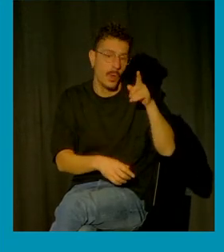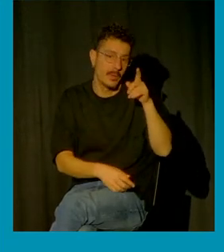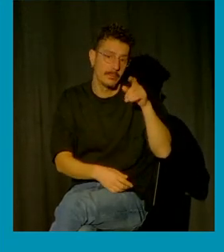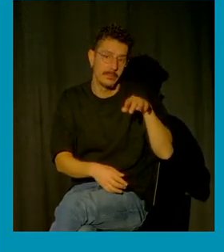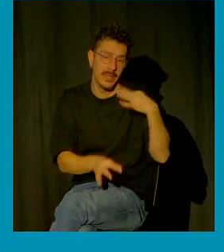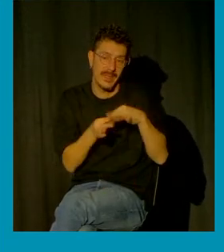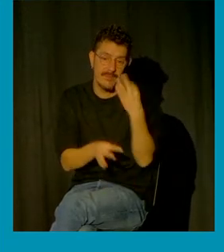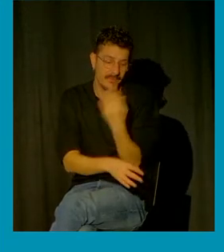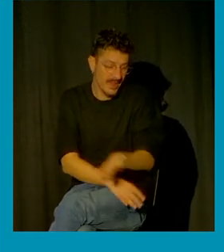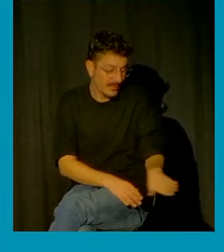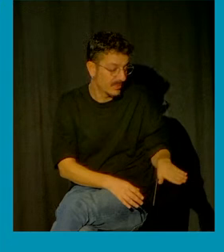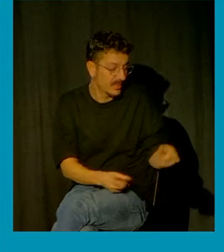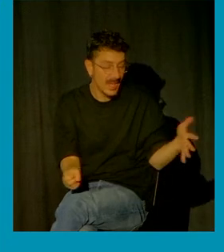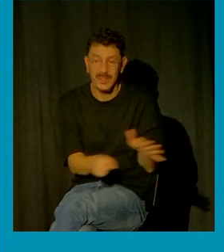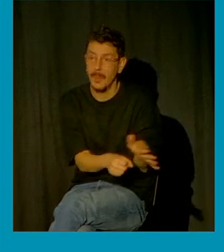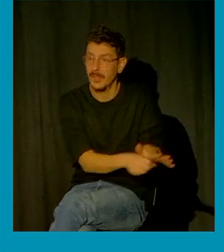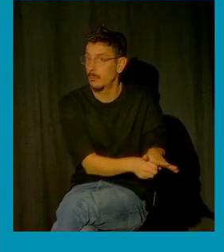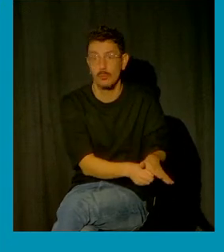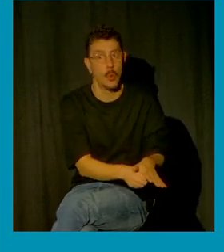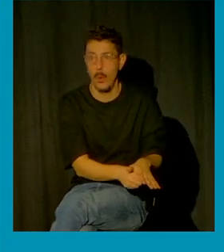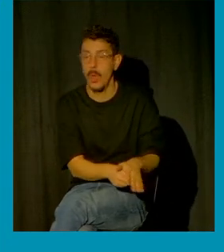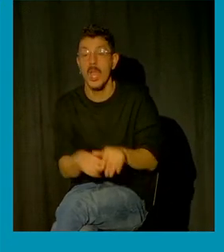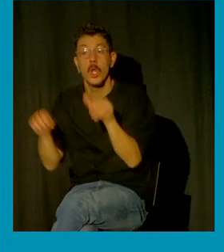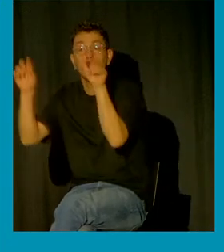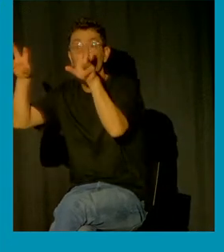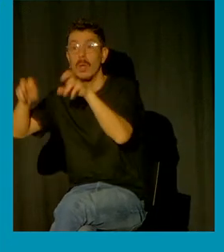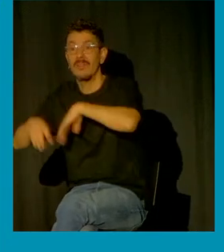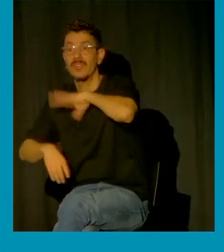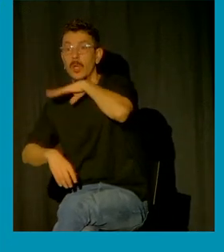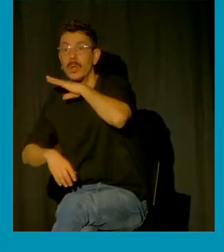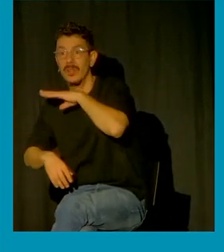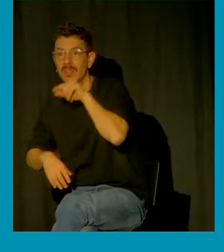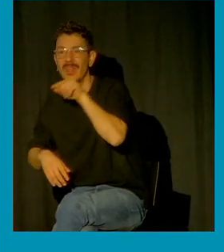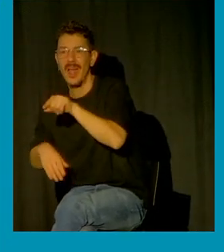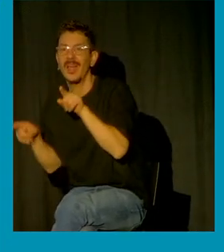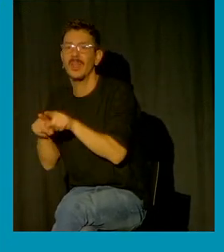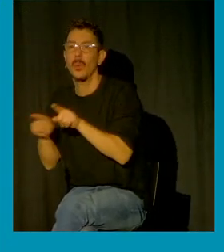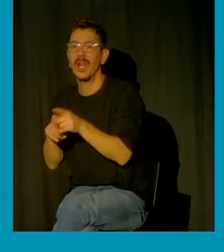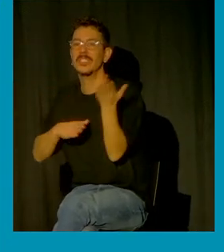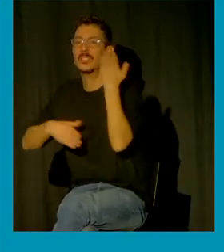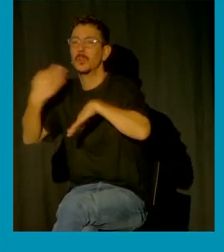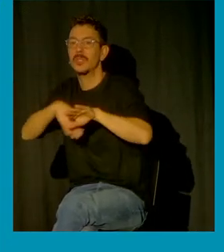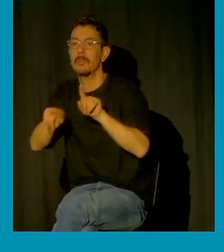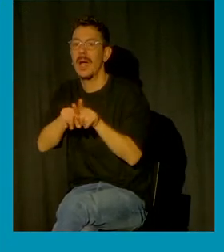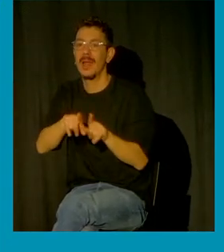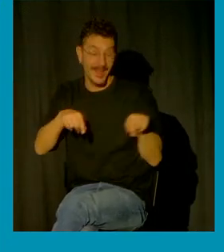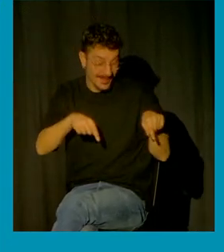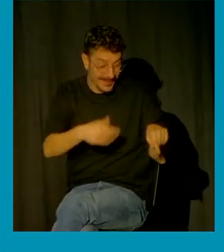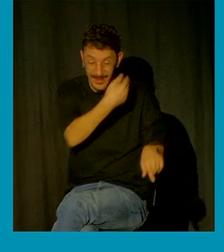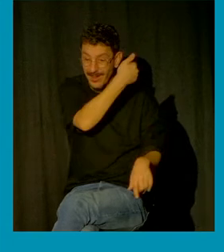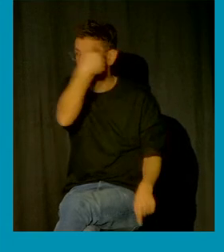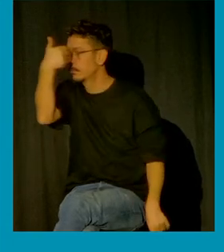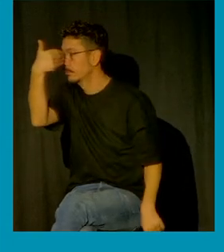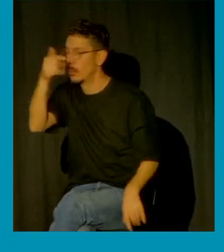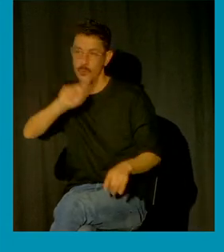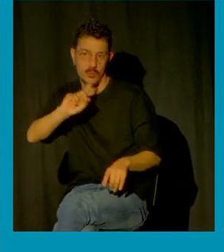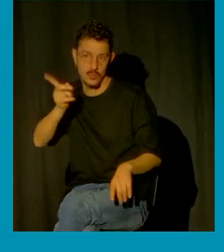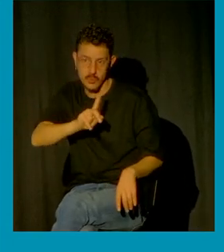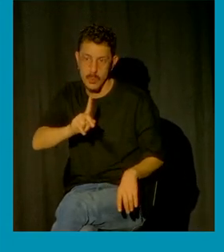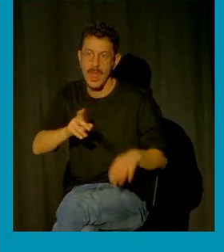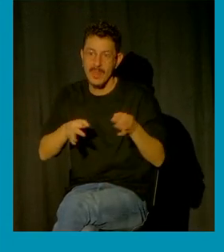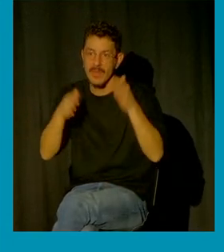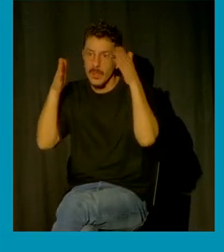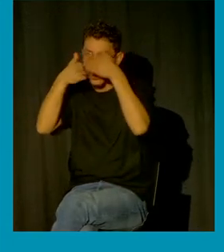tant doncs aquestes noves violències mai han de ser un pretext per mirar cap a una altra banda perquè a vegades és molt més fàcil treballar